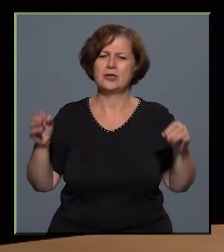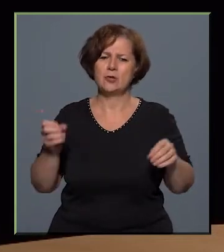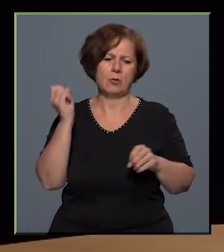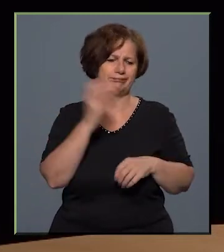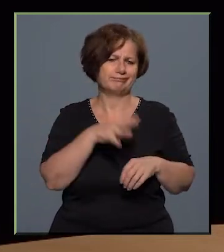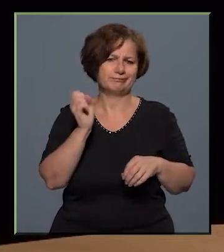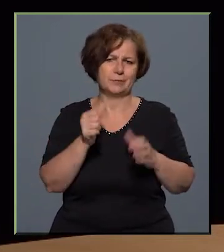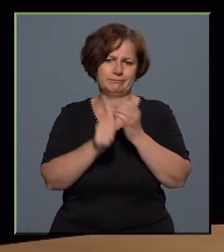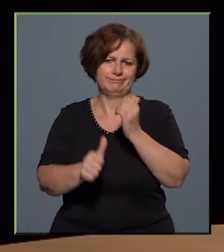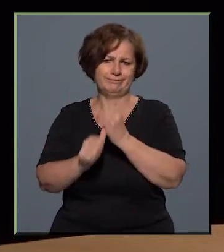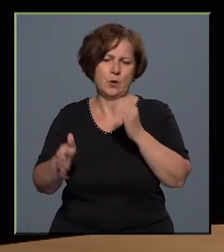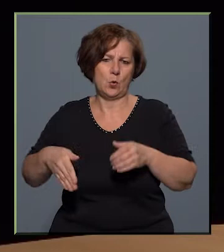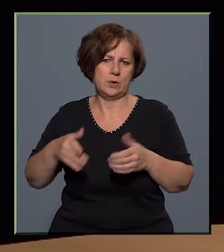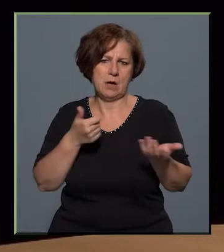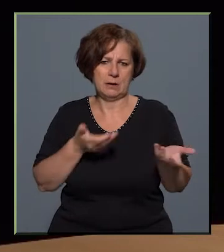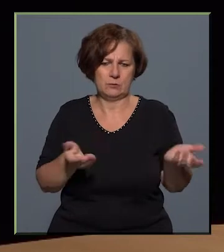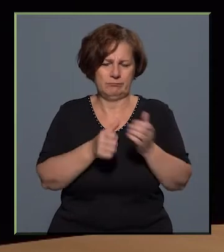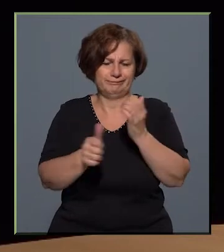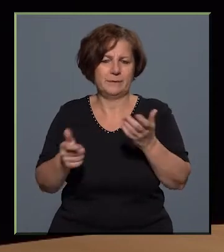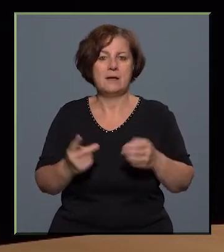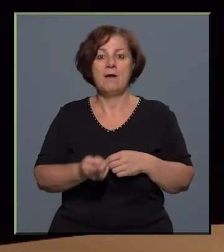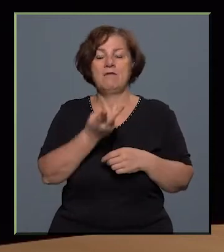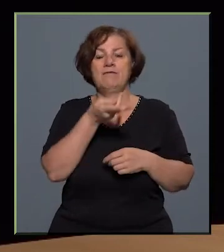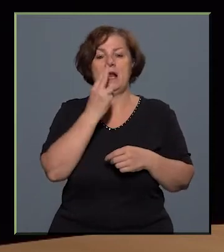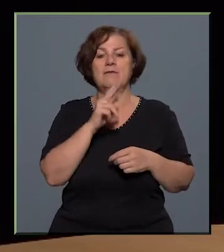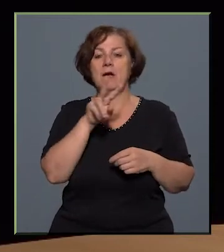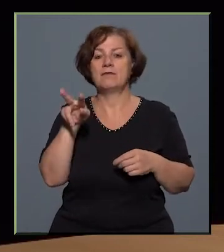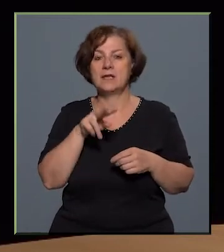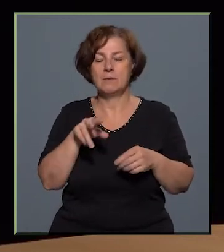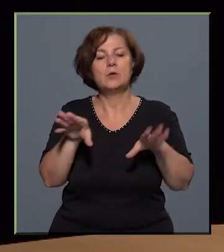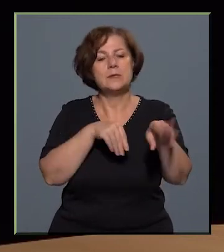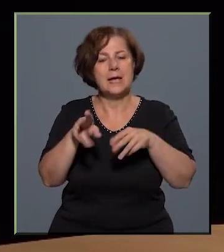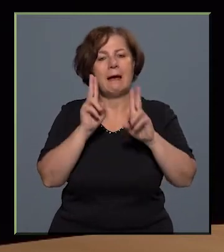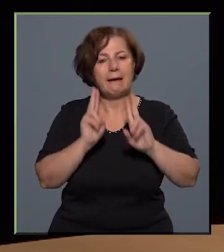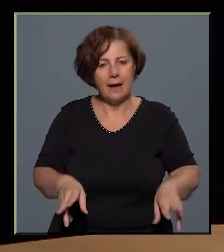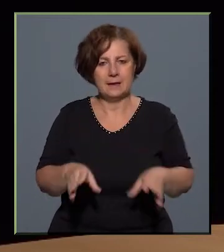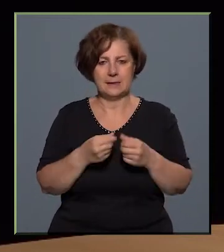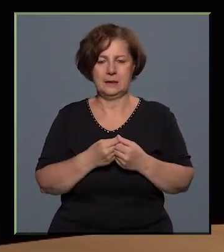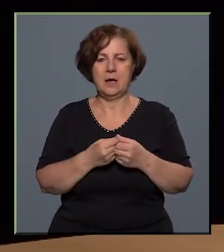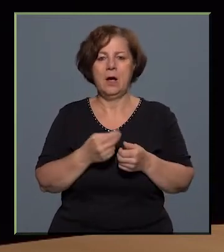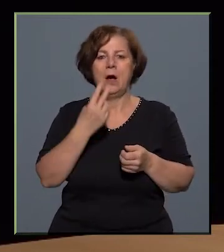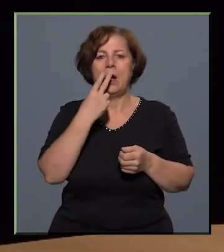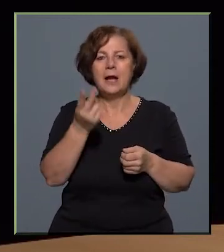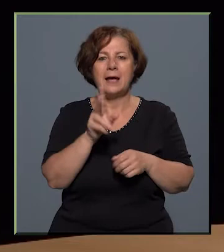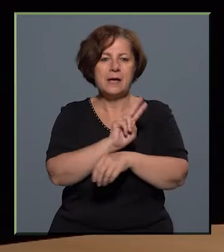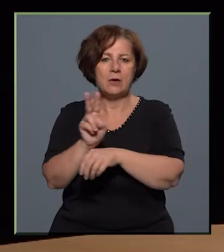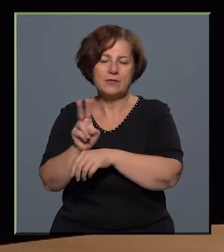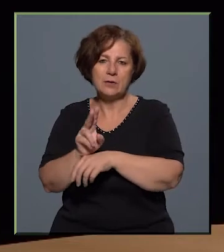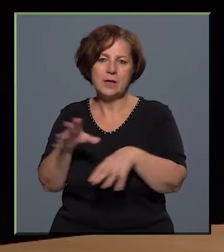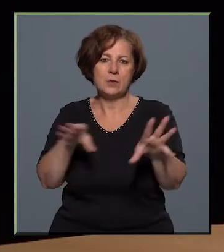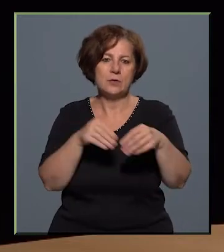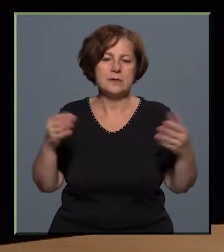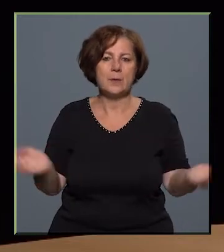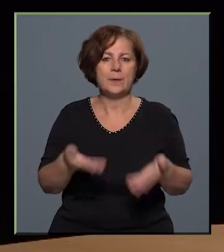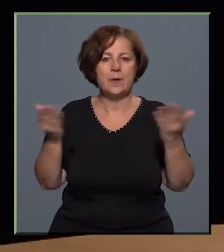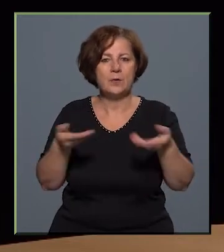sok elhagyott kutyapiszok van. Ezzel is igyekszünk fölhívni a figyelmet arra, hogy össze kell szedni. Ha látják a felügyelők, hogy valaki összeszedi,